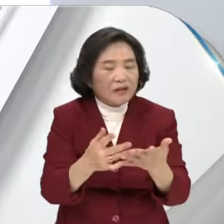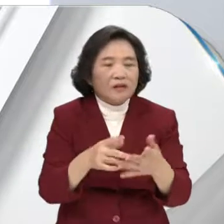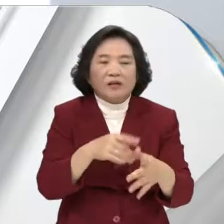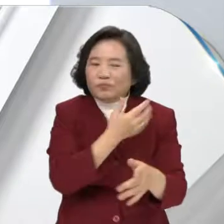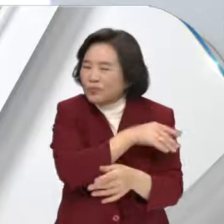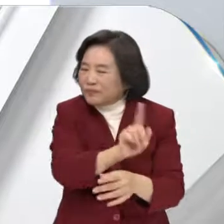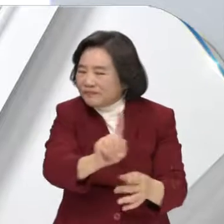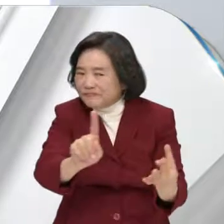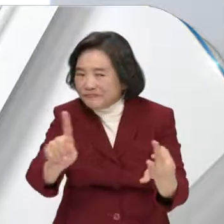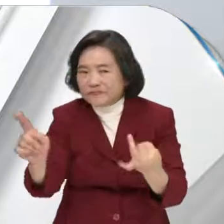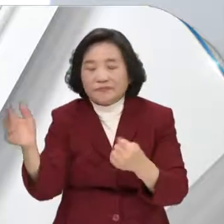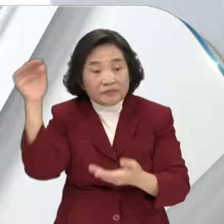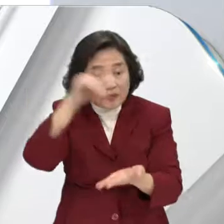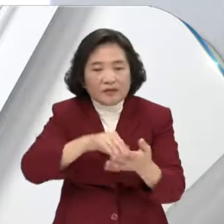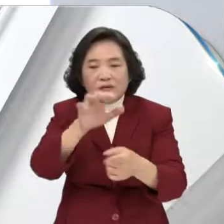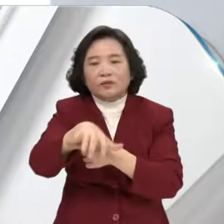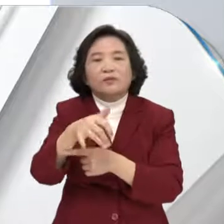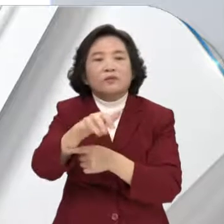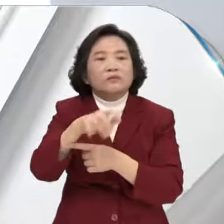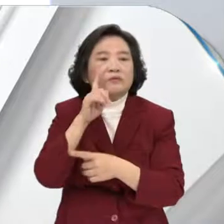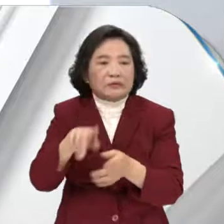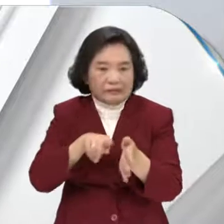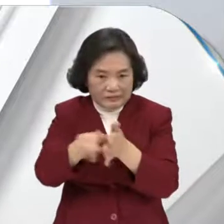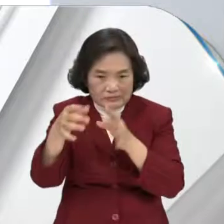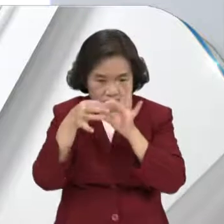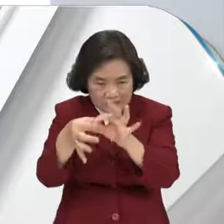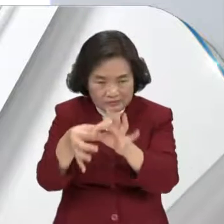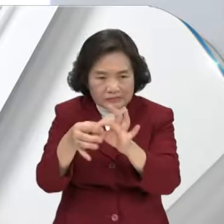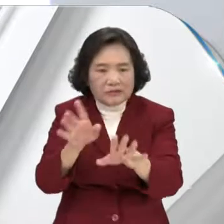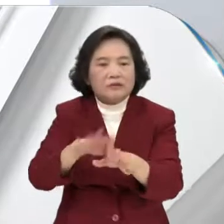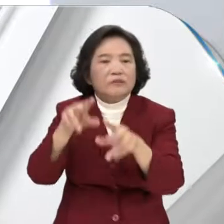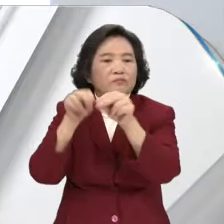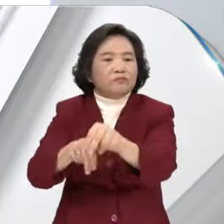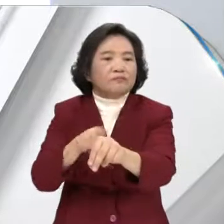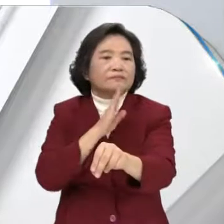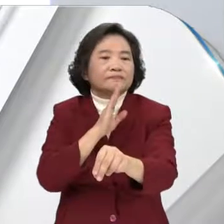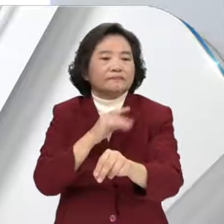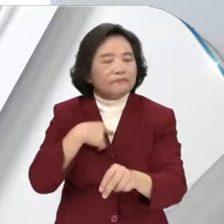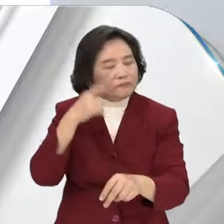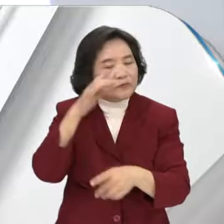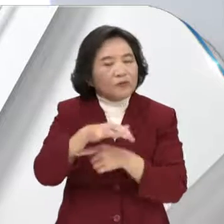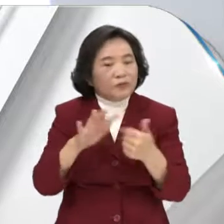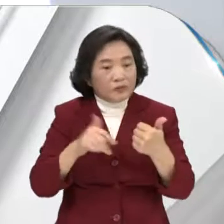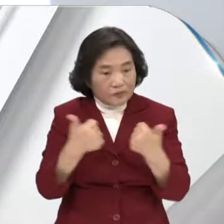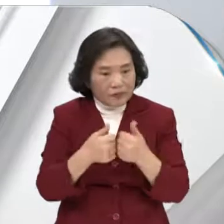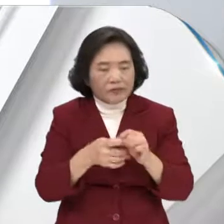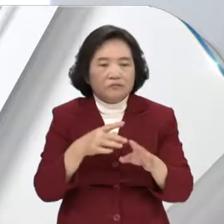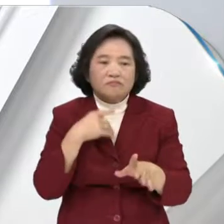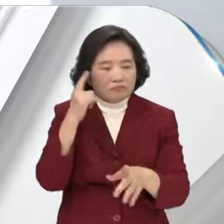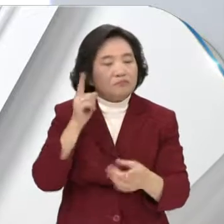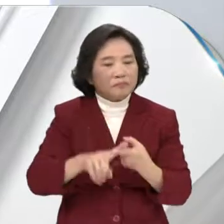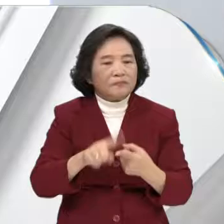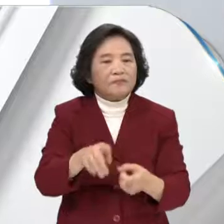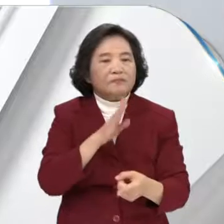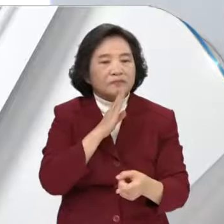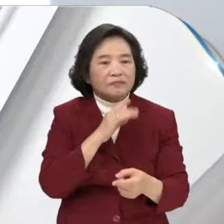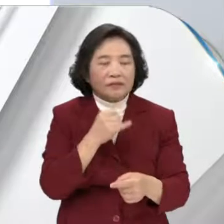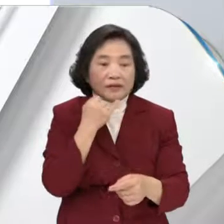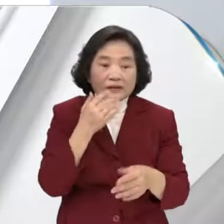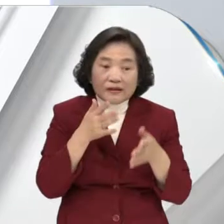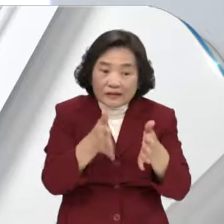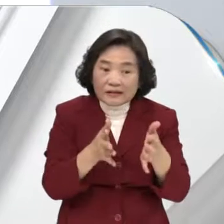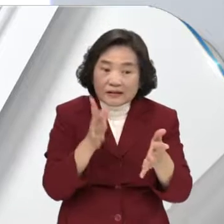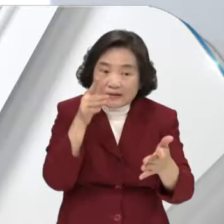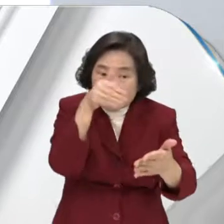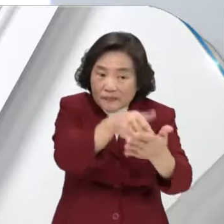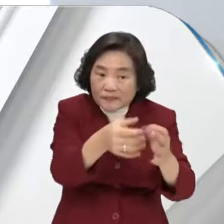是希望可以跟农民去做，这个就是我们农委会期待的一个最好的一个合作的模式。那这个不是就可以达到所